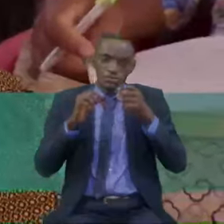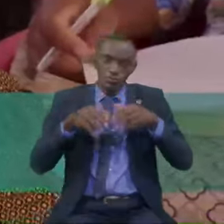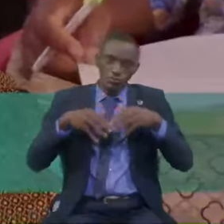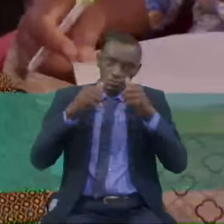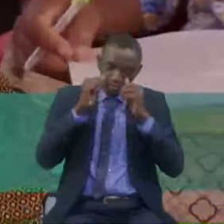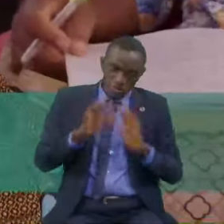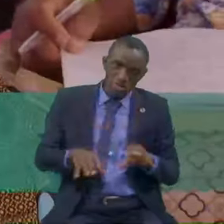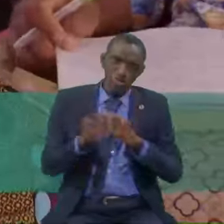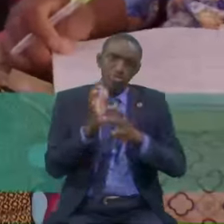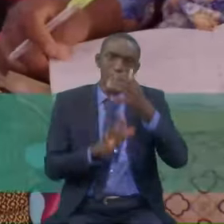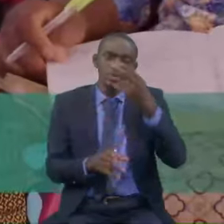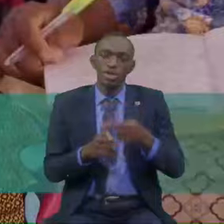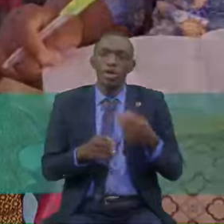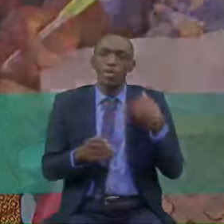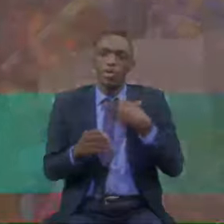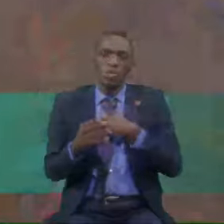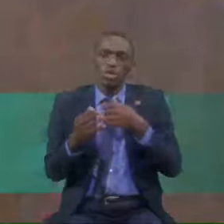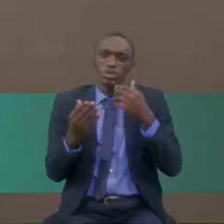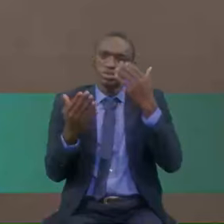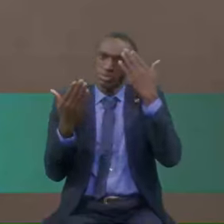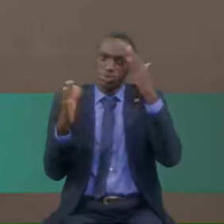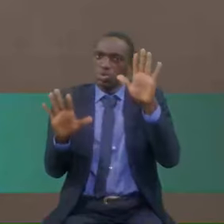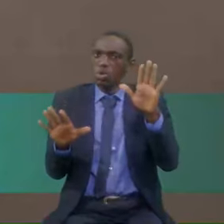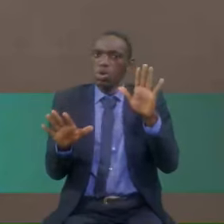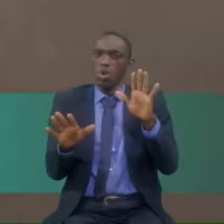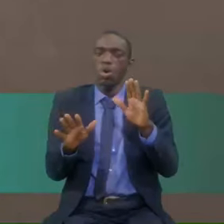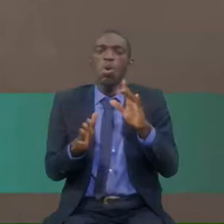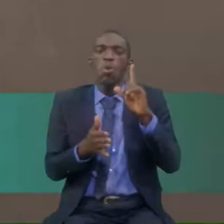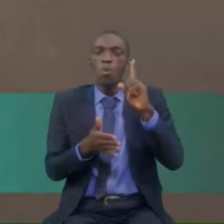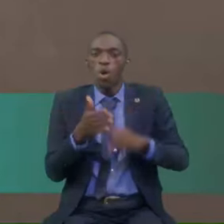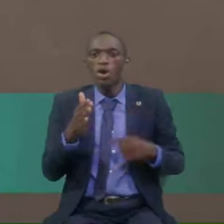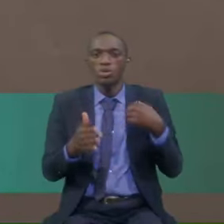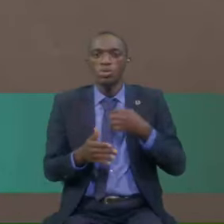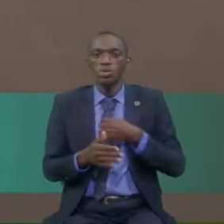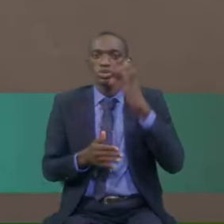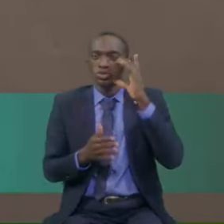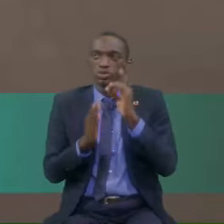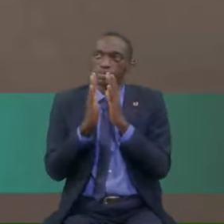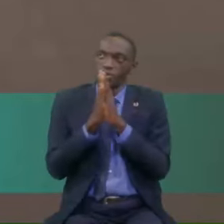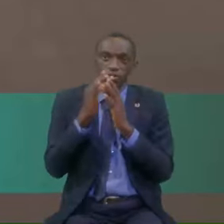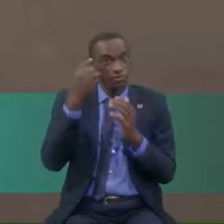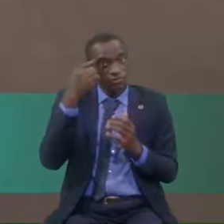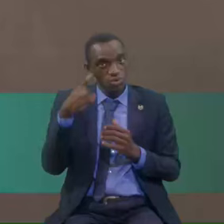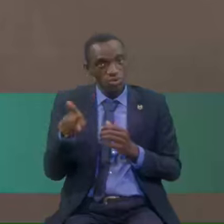Et il va te soutenir. Car nous ne savons pas ce qu'il faut demander.